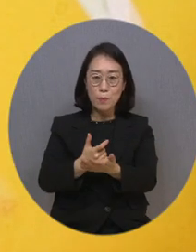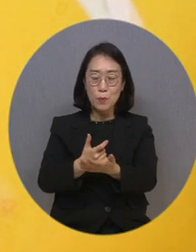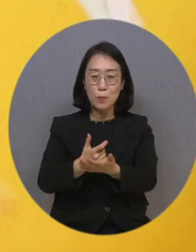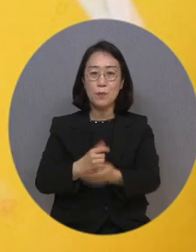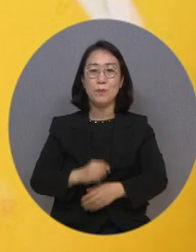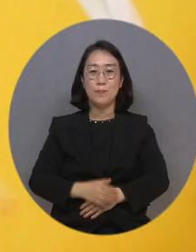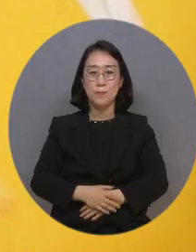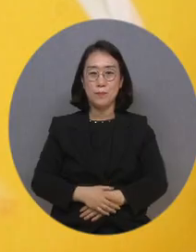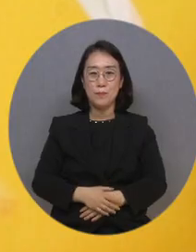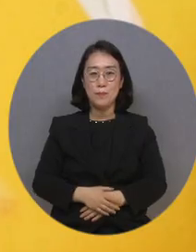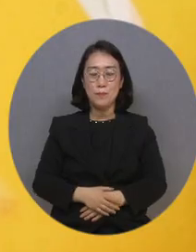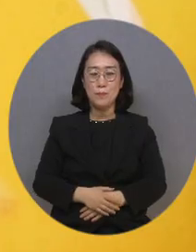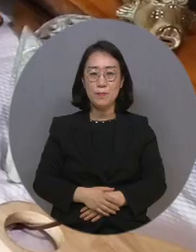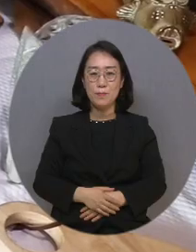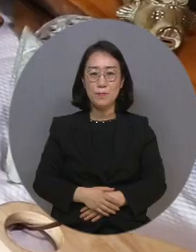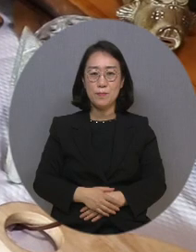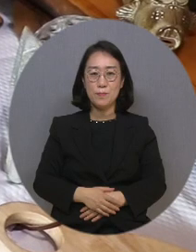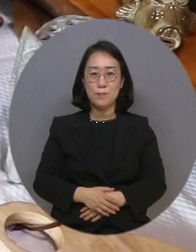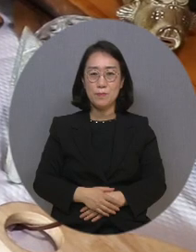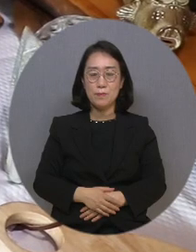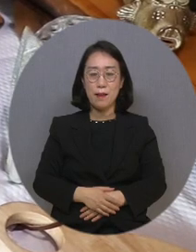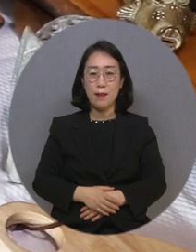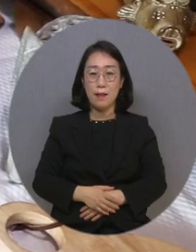시선을 멈추게 합니다 나무도마와